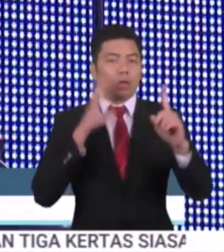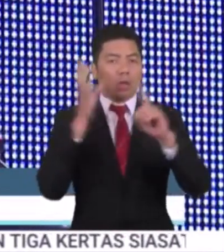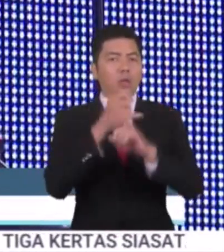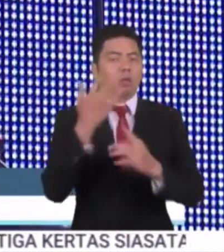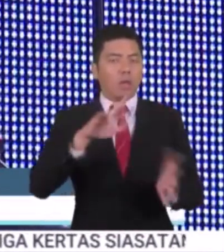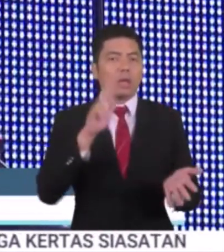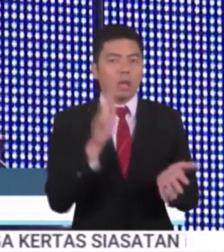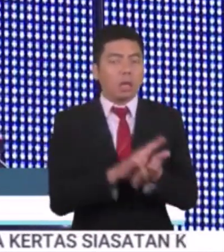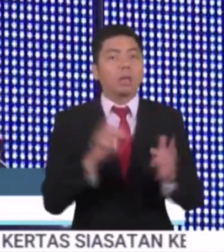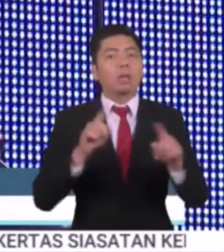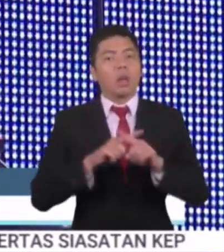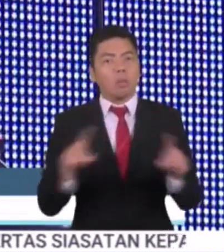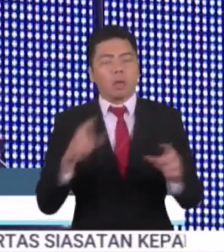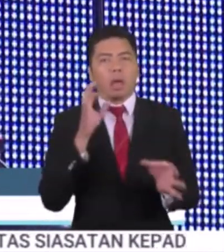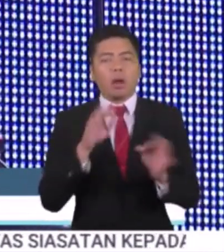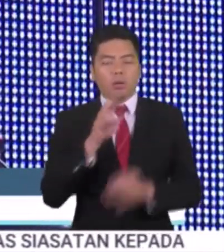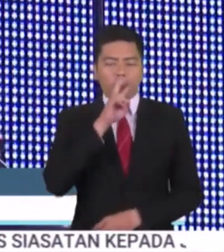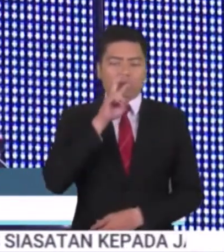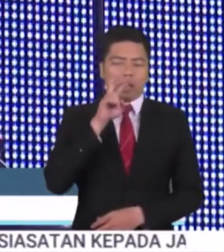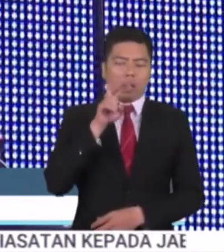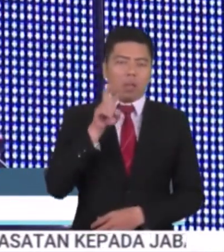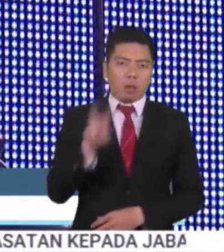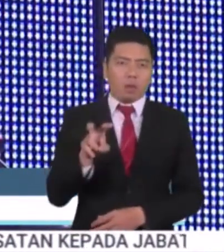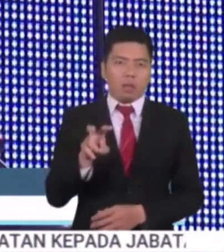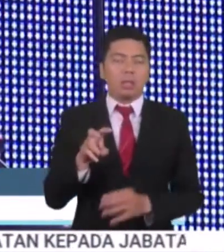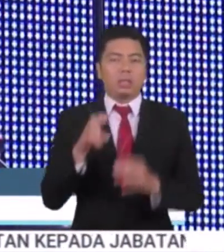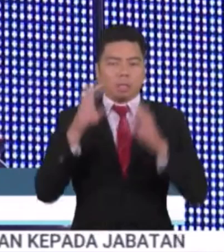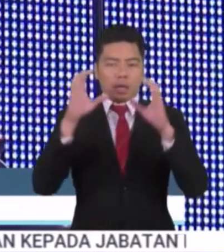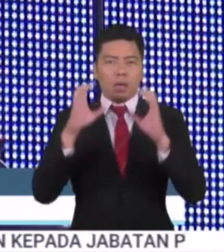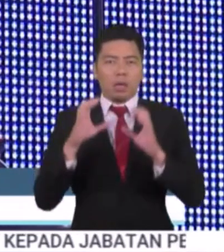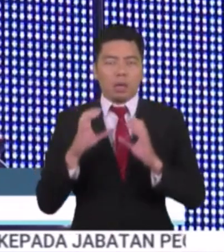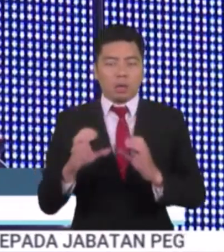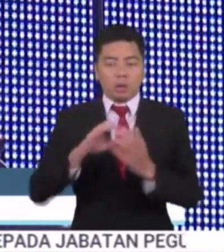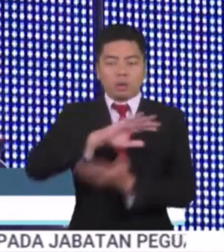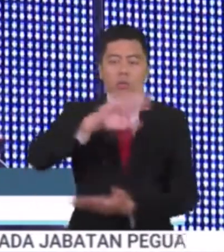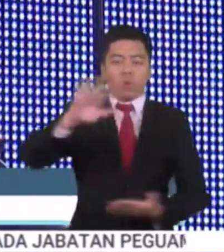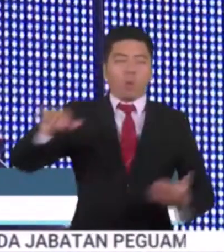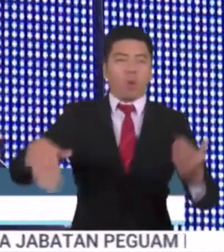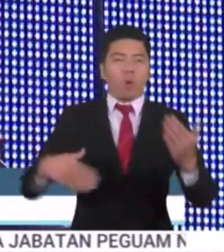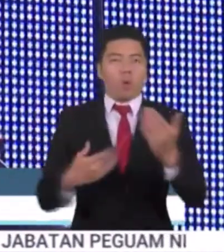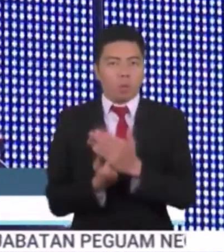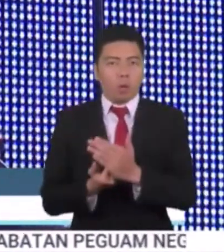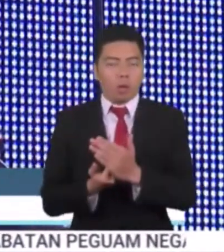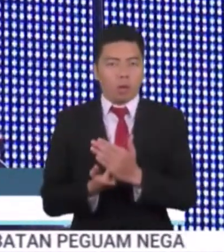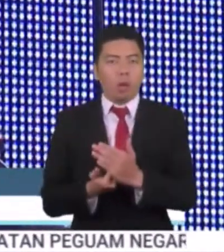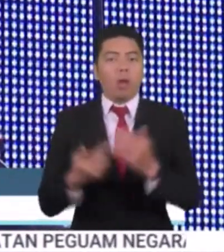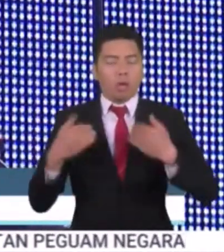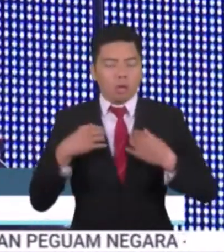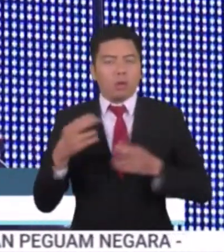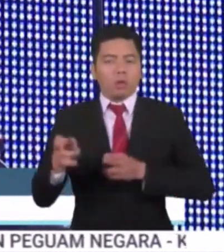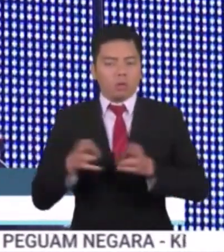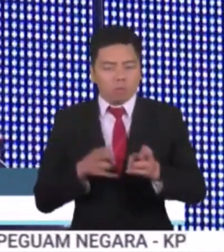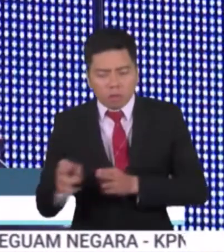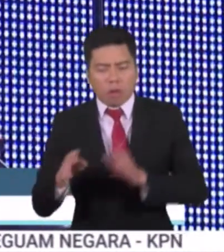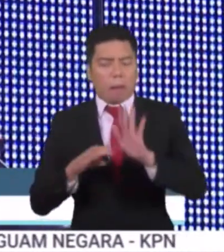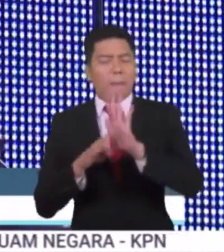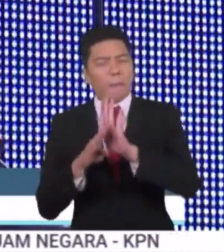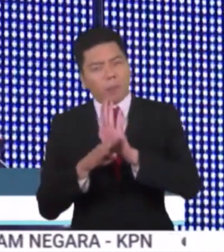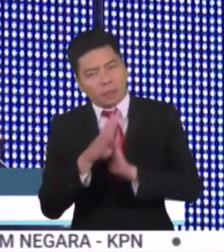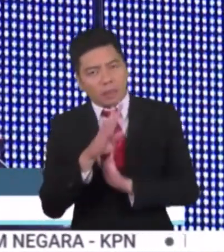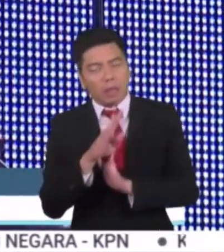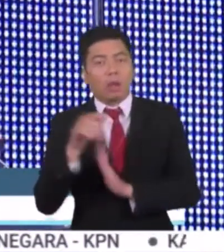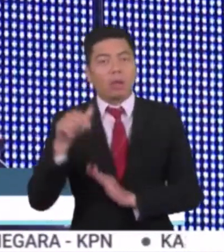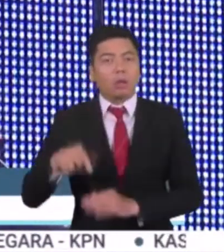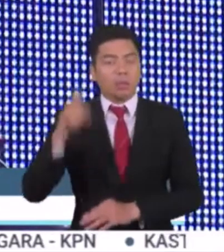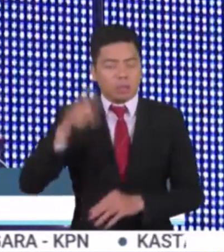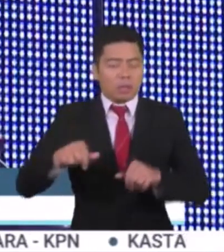dicatat. Tetapi kalau dilihat dari segi maqasid syariah keseluruhan, ada usaha dan upaya peningkatan ini